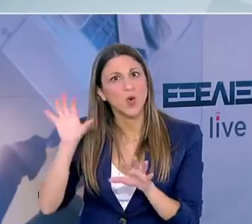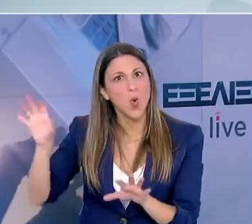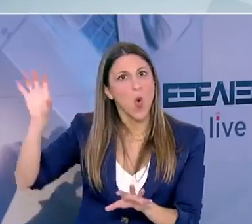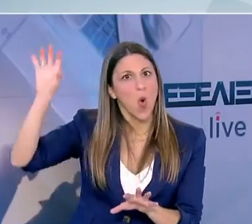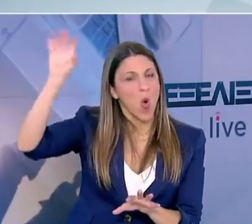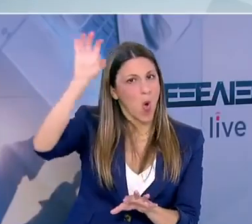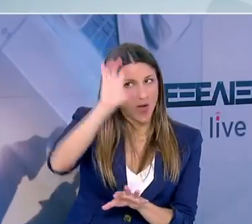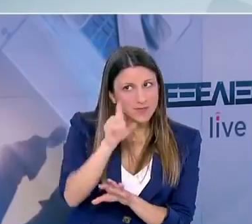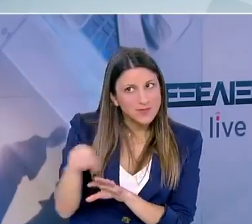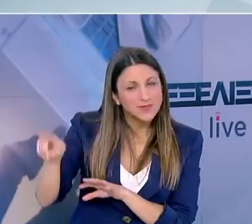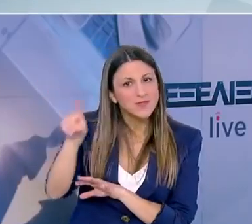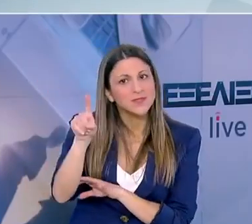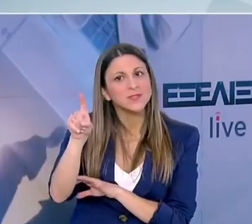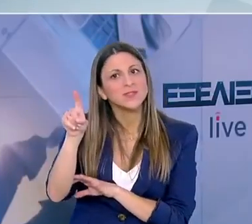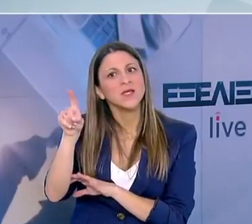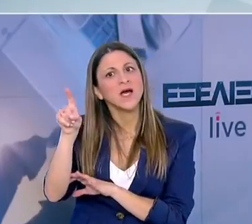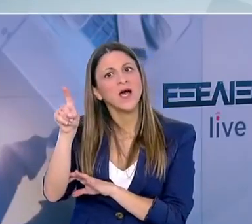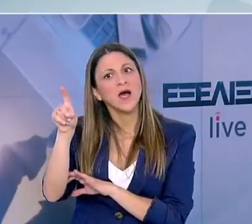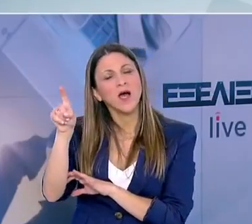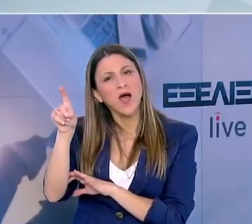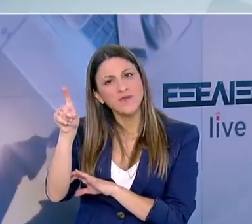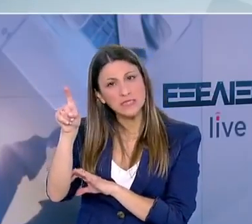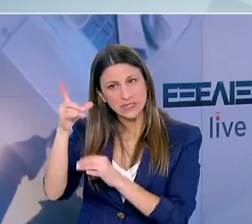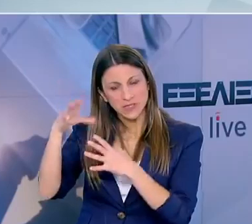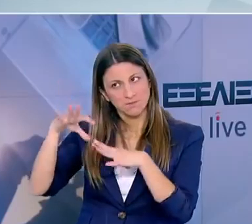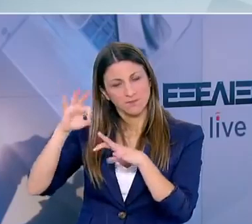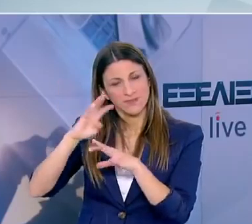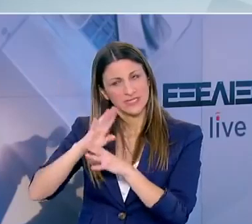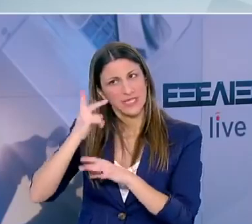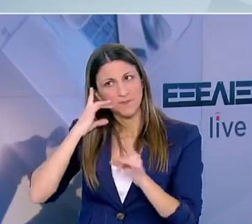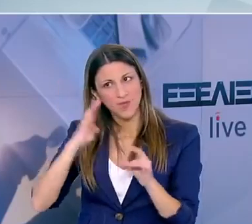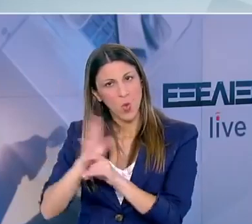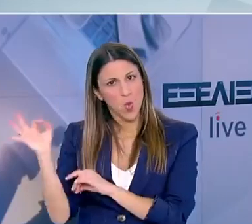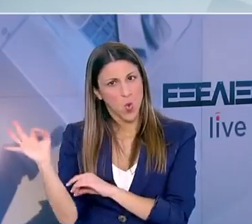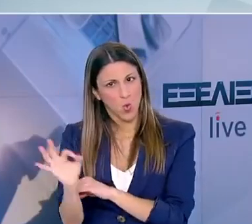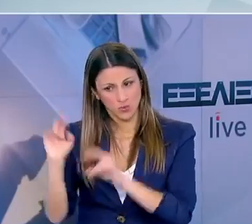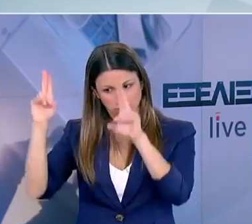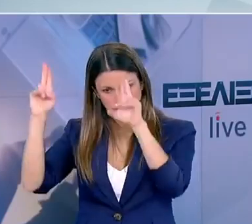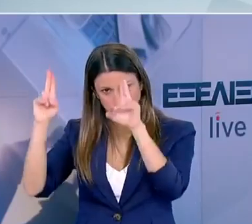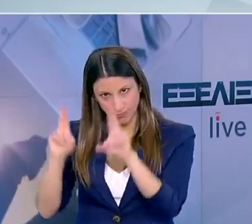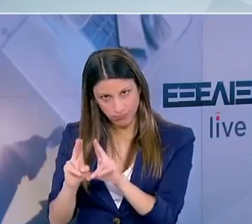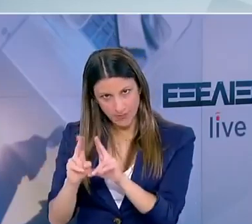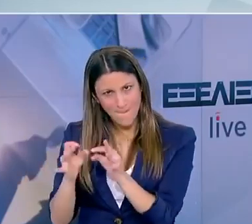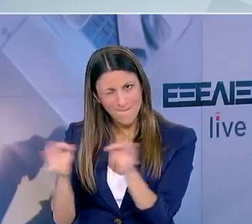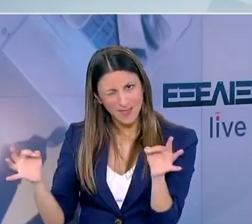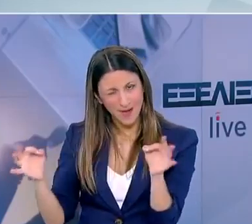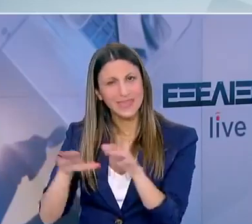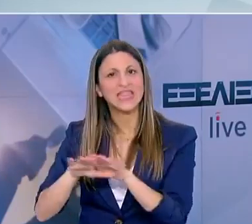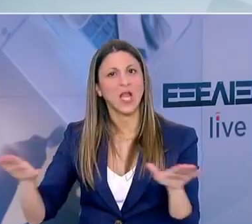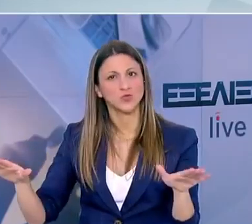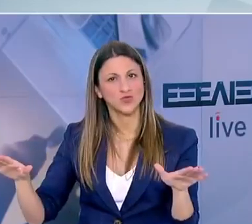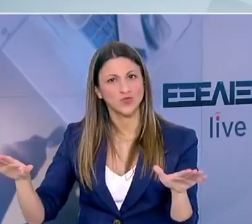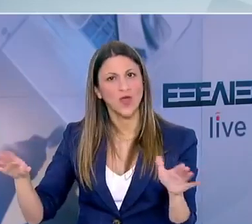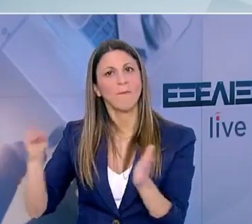τα ταξιδιωτικά τους μέτρα στην Απανατολή και τα επανέφεραν όταν είδαν ότι υπήρχε αύξηση κρουσμάτων και ιδιαίτερα εισαγωγής κρουσμάτων από κάποιες